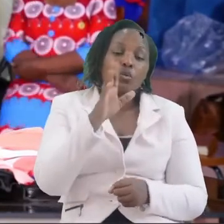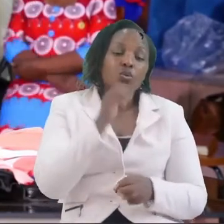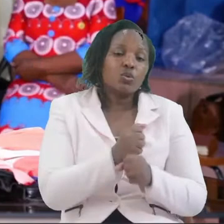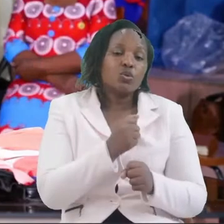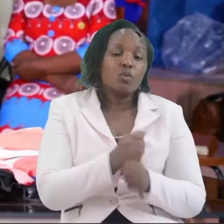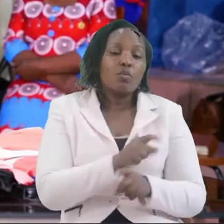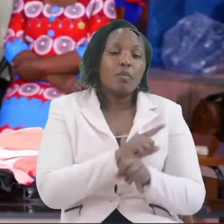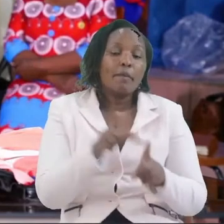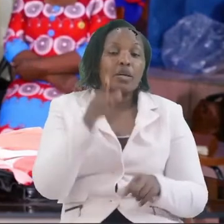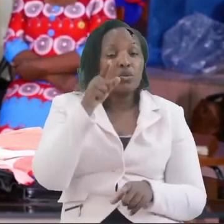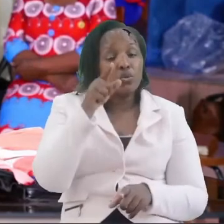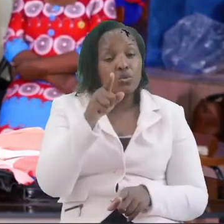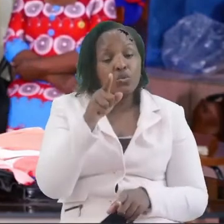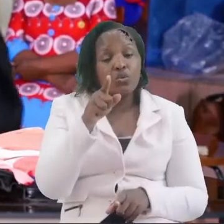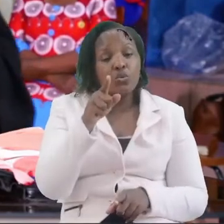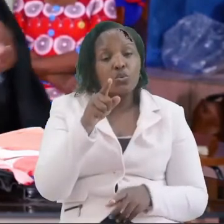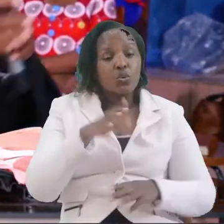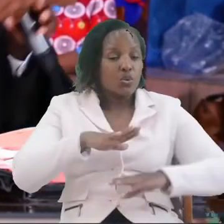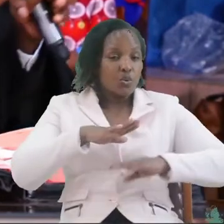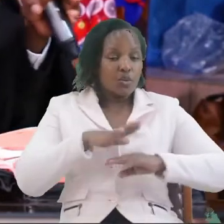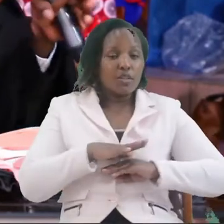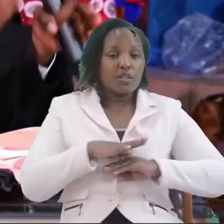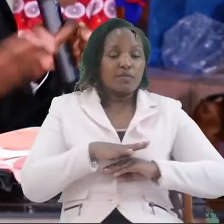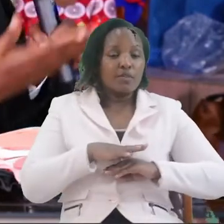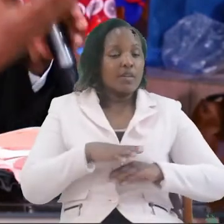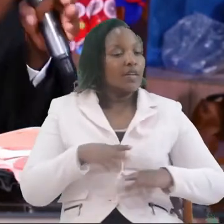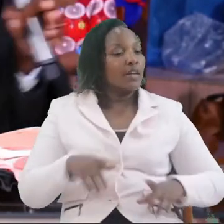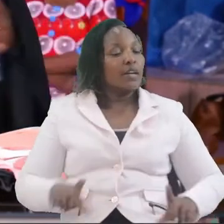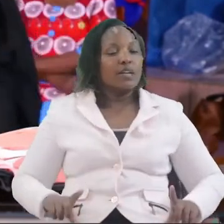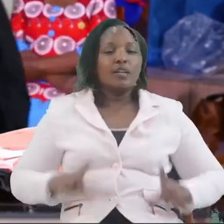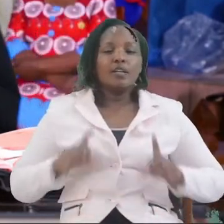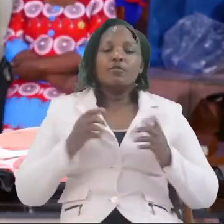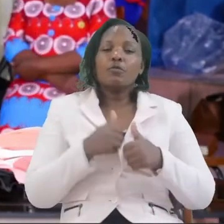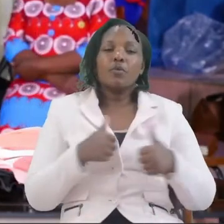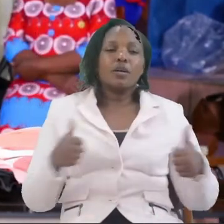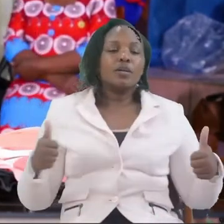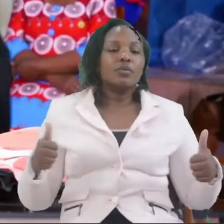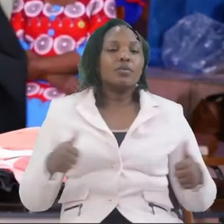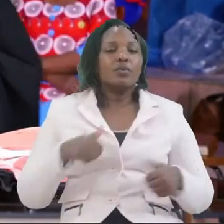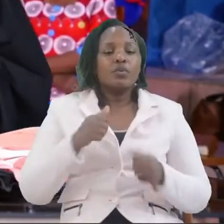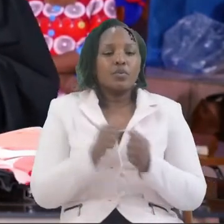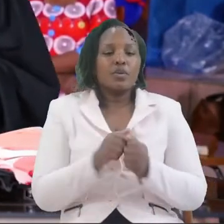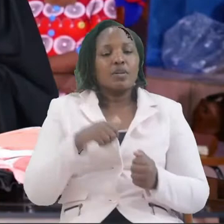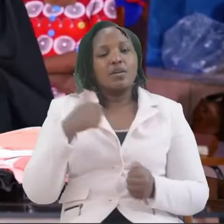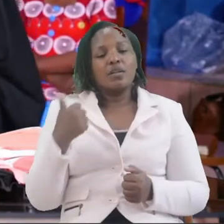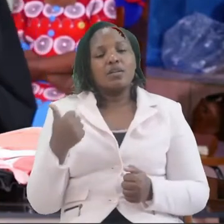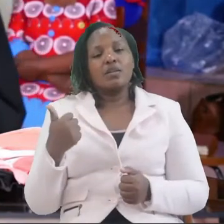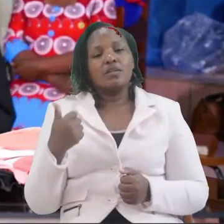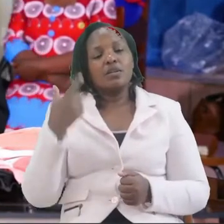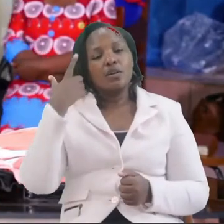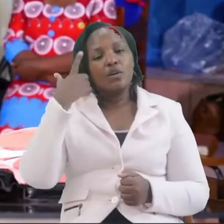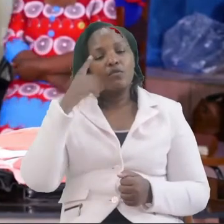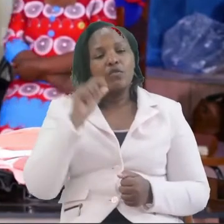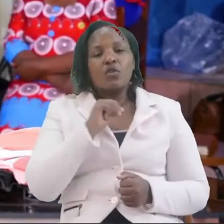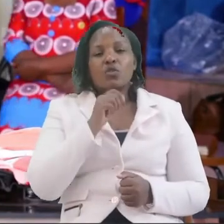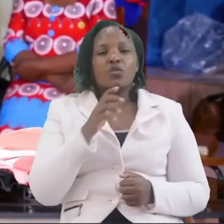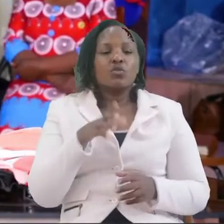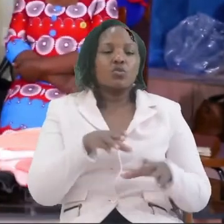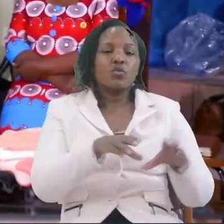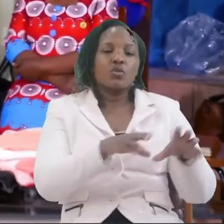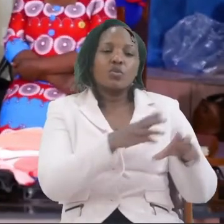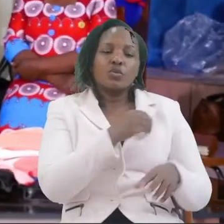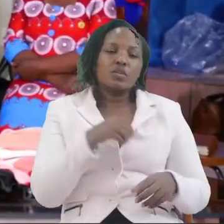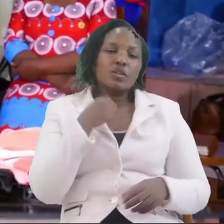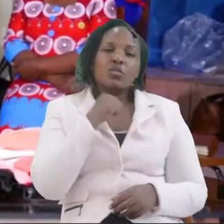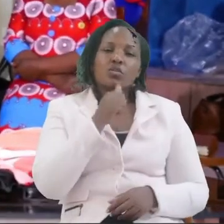Lakini ukiwa wewe ni mtu wa kuridhika, hata utakaa mzuri na watu wengine, kwa sababu hautataka kuchukua kile